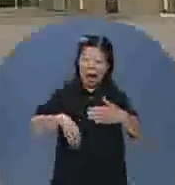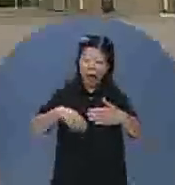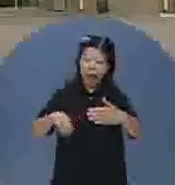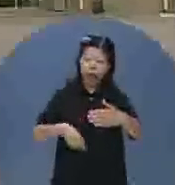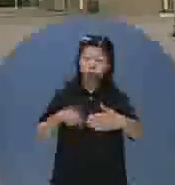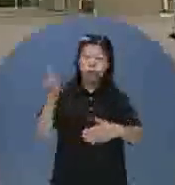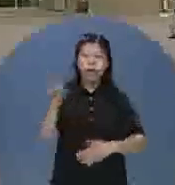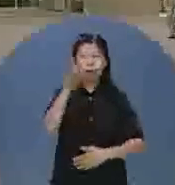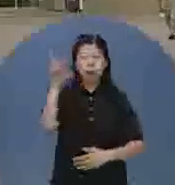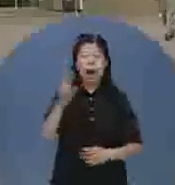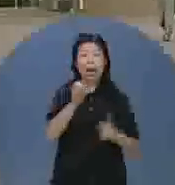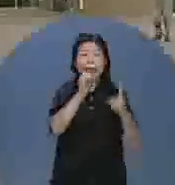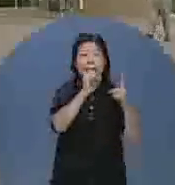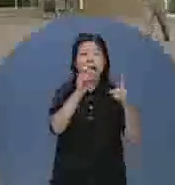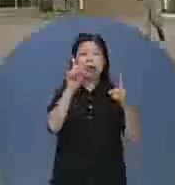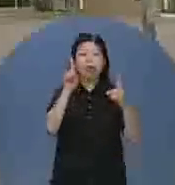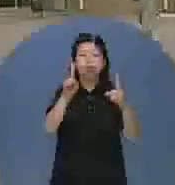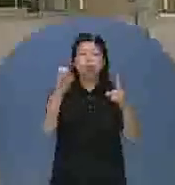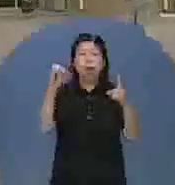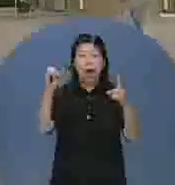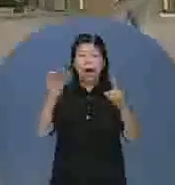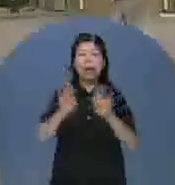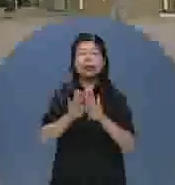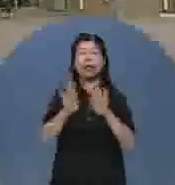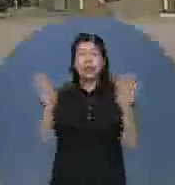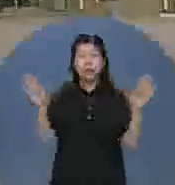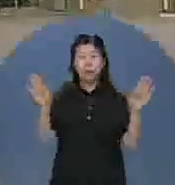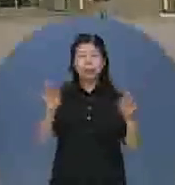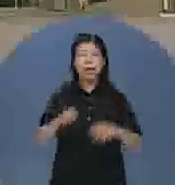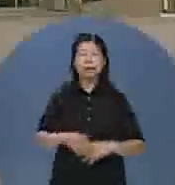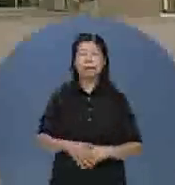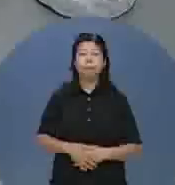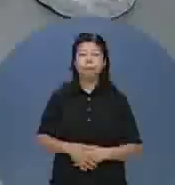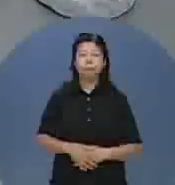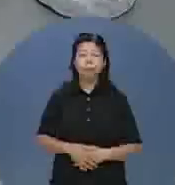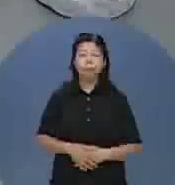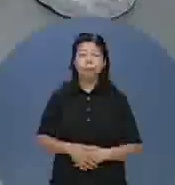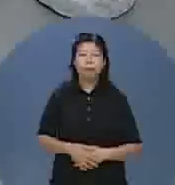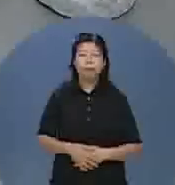2010発掘調査成果展が開催されました。